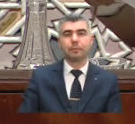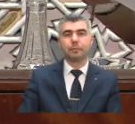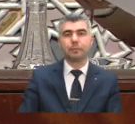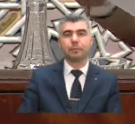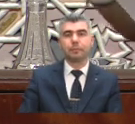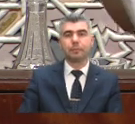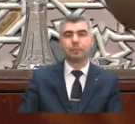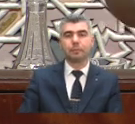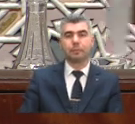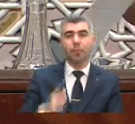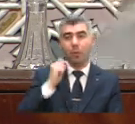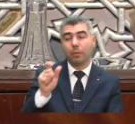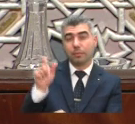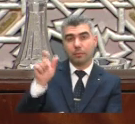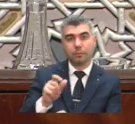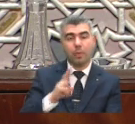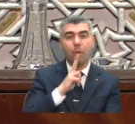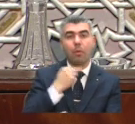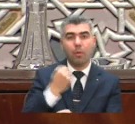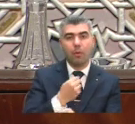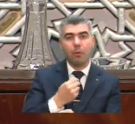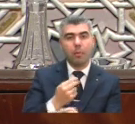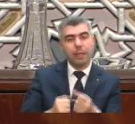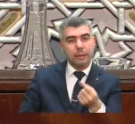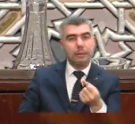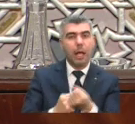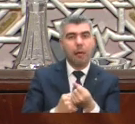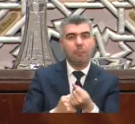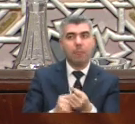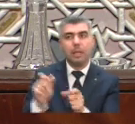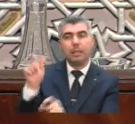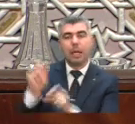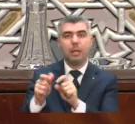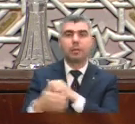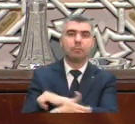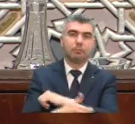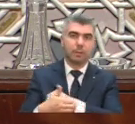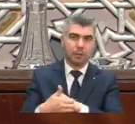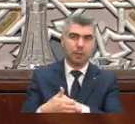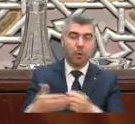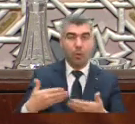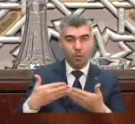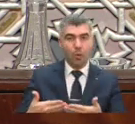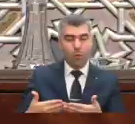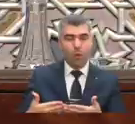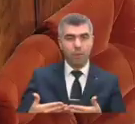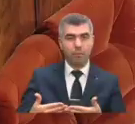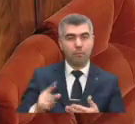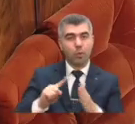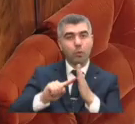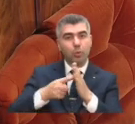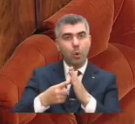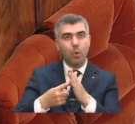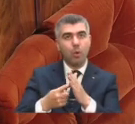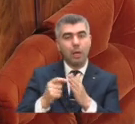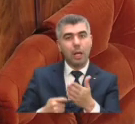السيد النائب المحترم، الحكومه تدعم المواطن البسيط، لان المواطن البسيط اليوم الان الكلفه ديال الكهرباء